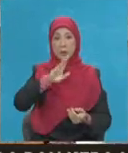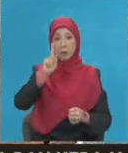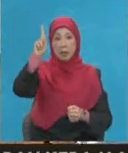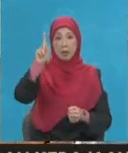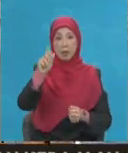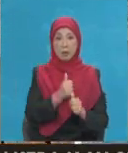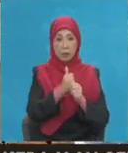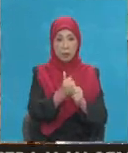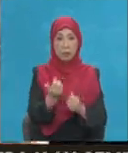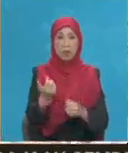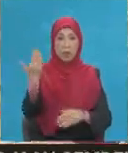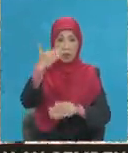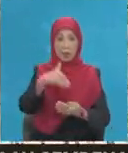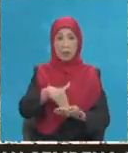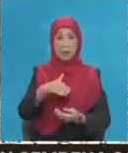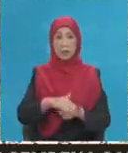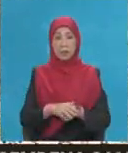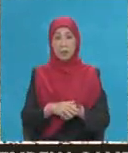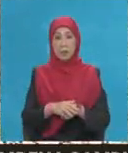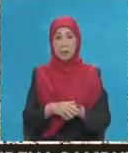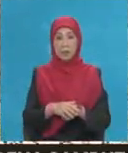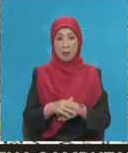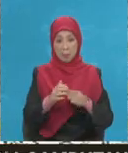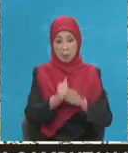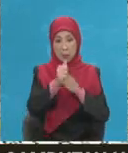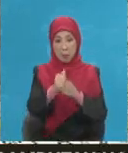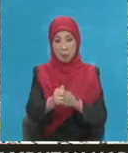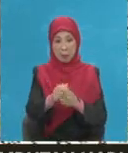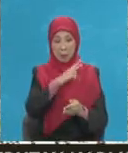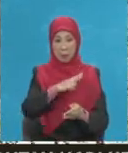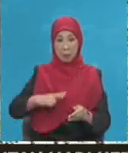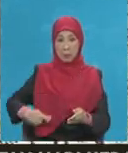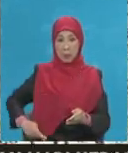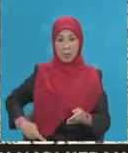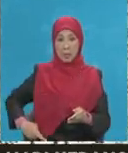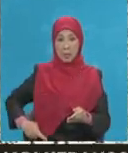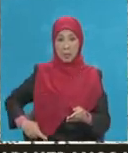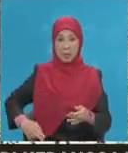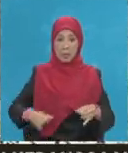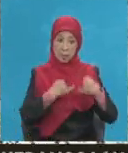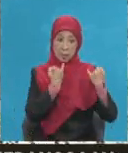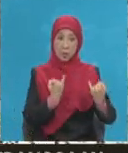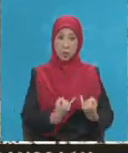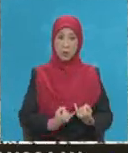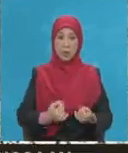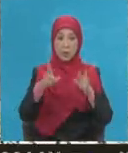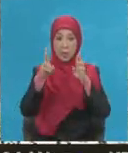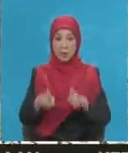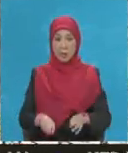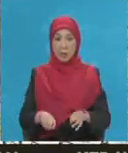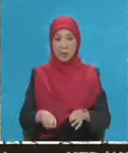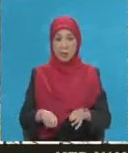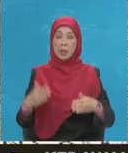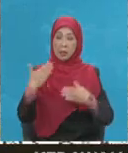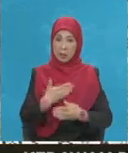mengikuti lagi sekali pada tahun ini. Dengan kepimpinan raja kita ini yang berjiwa rakyat ini, alhamdulillah ini merupakan salah